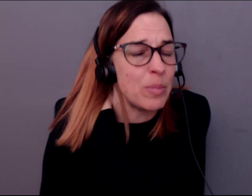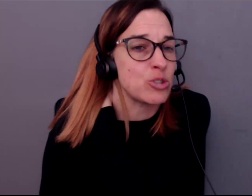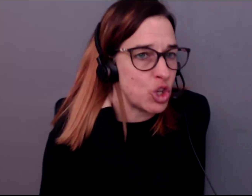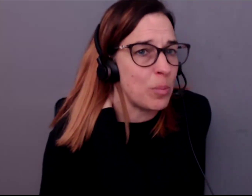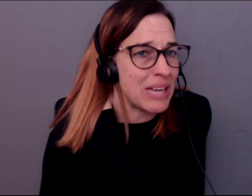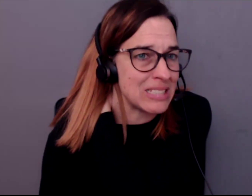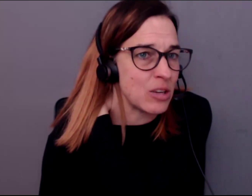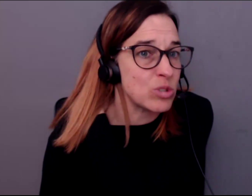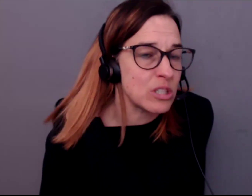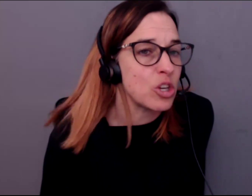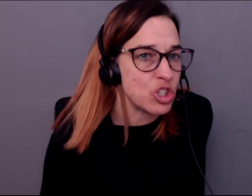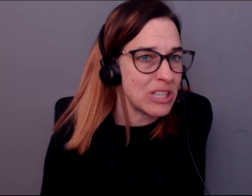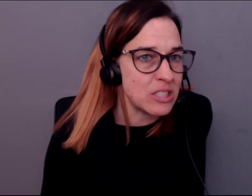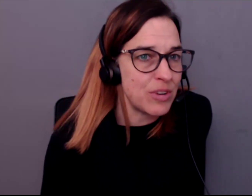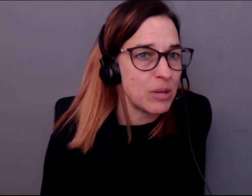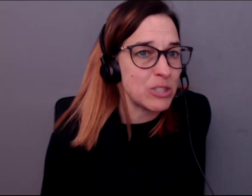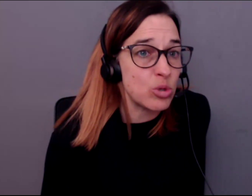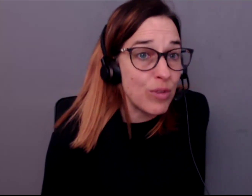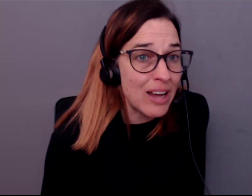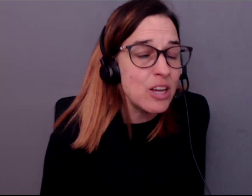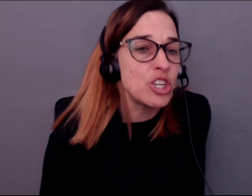me souviens pas, mais en tout cas, j'ai un autre magasin aussi que je suis